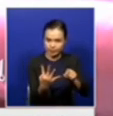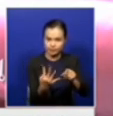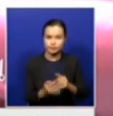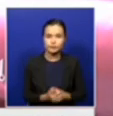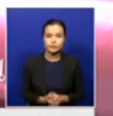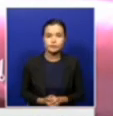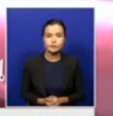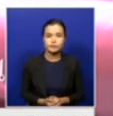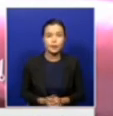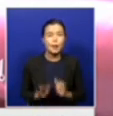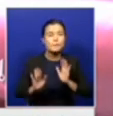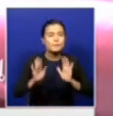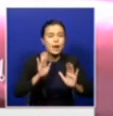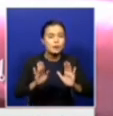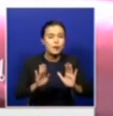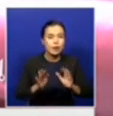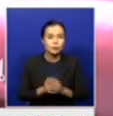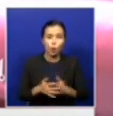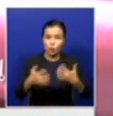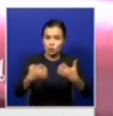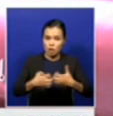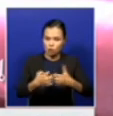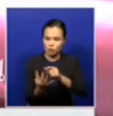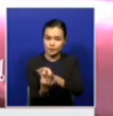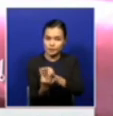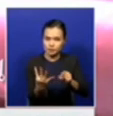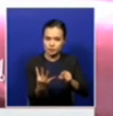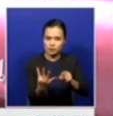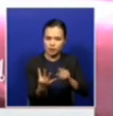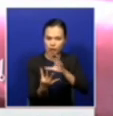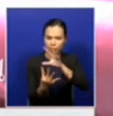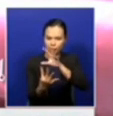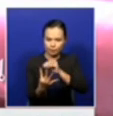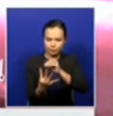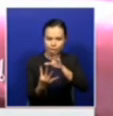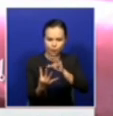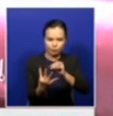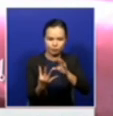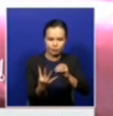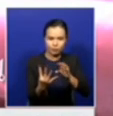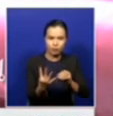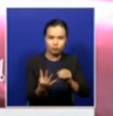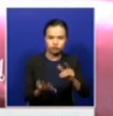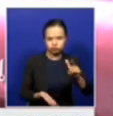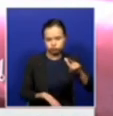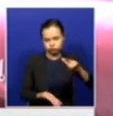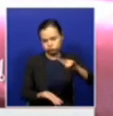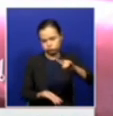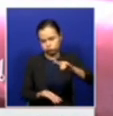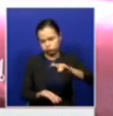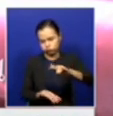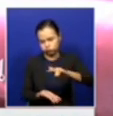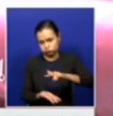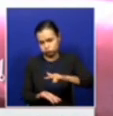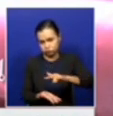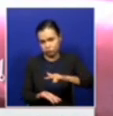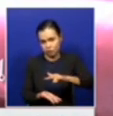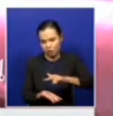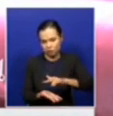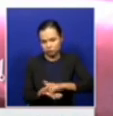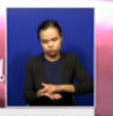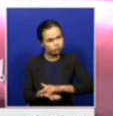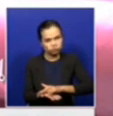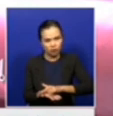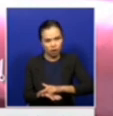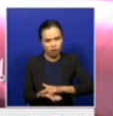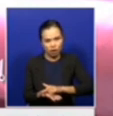ท่านประธานไปเมื่อสักครู่เครื่องยนต์ทั้ง4เครื่องดับสนิทกลางอากาศครับแต่ไม่ได้ดับที่พื้นครับเพราะเครื่องบิน